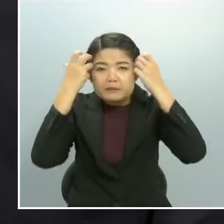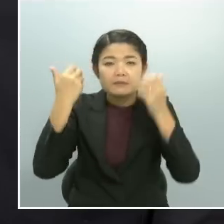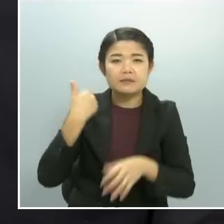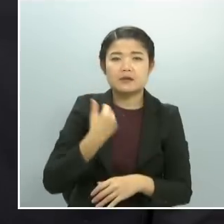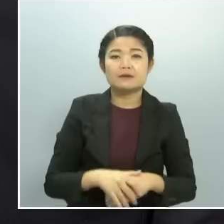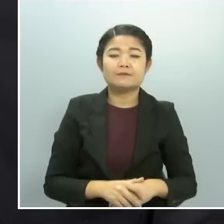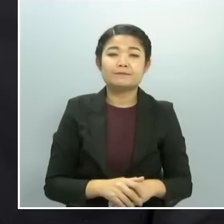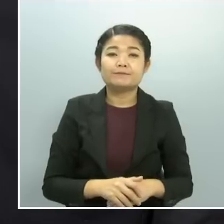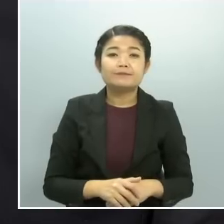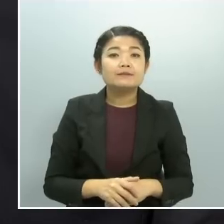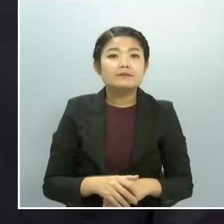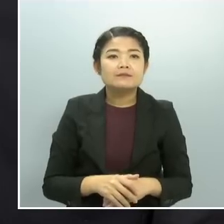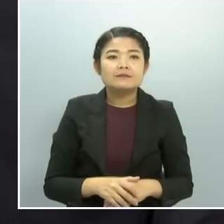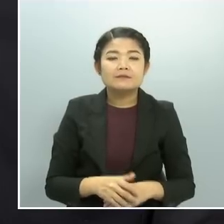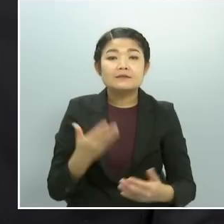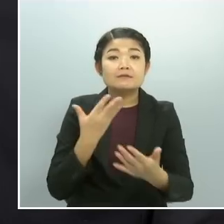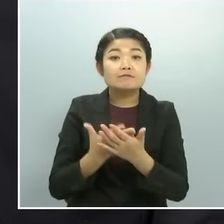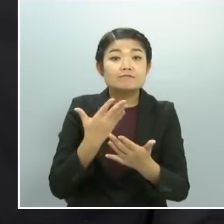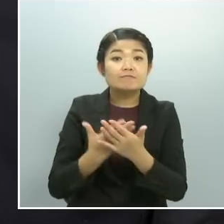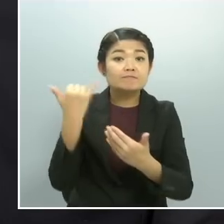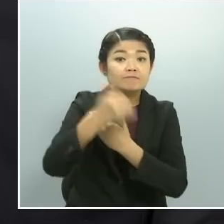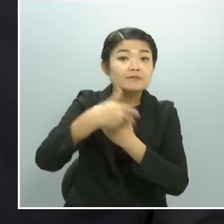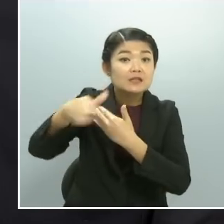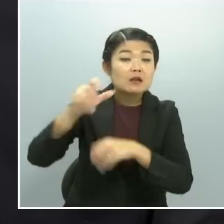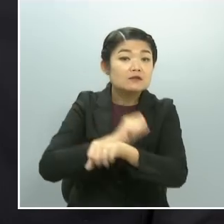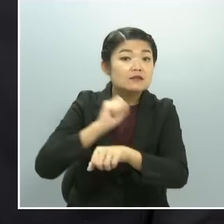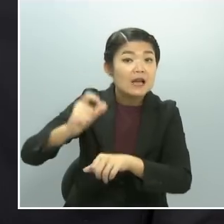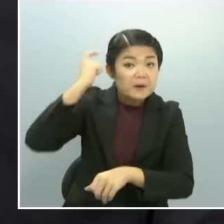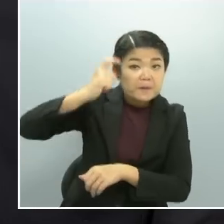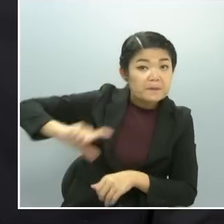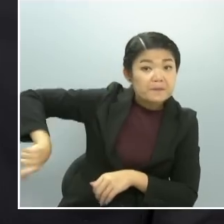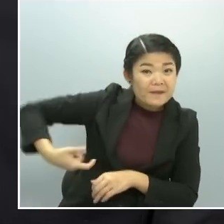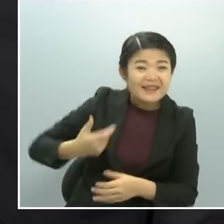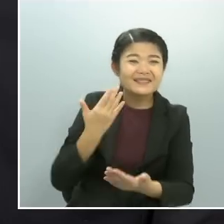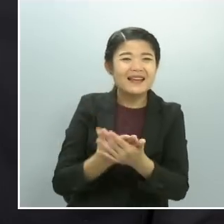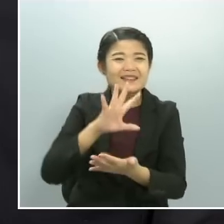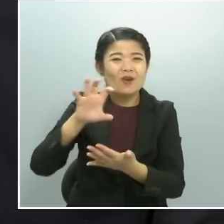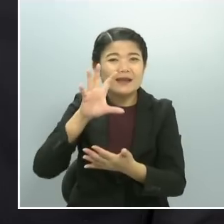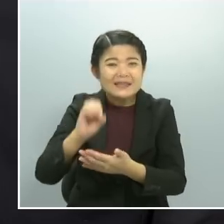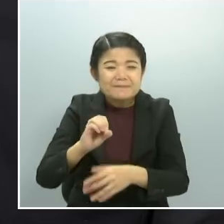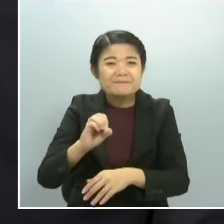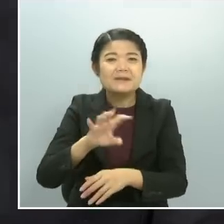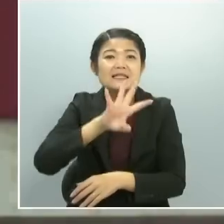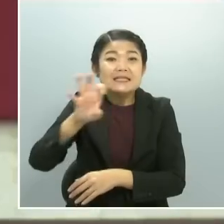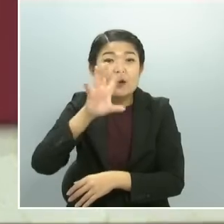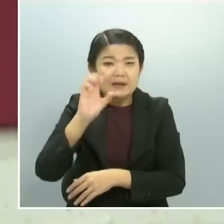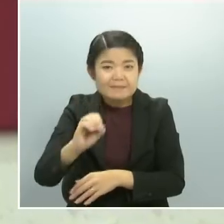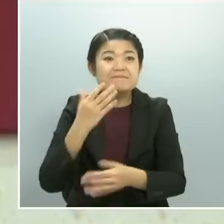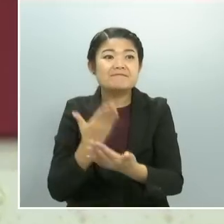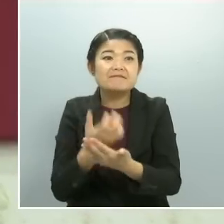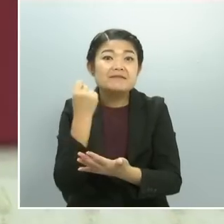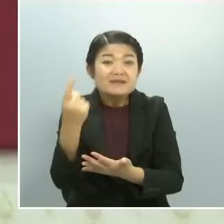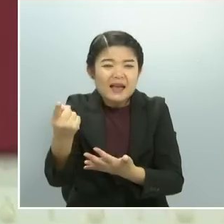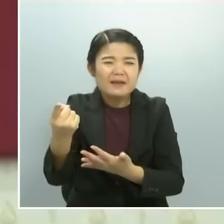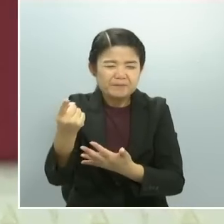รวมเงินไหลออกนอกประเทศจากแรงงานต่างด้าวที่ได้รับอานิสงส์ค่าแหล่งขั้นต่ำของประเทศไทยโดยส่วนตัวมองว่าภาคธุรกิจ